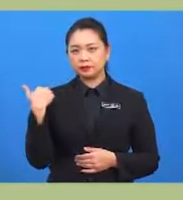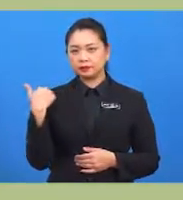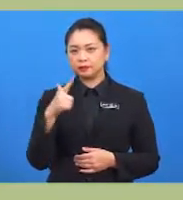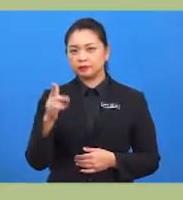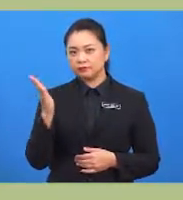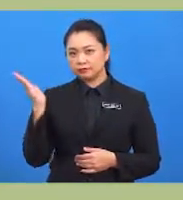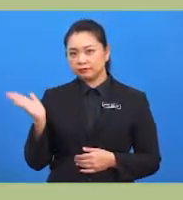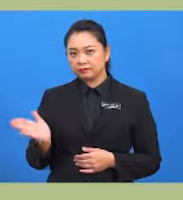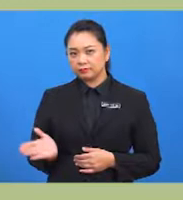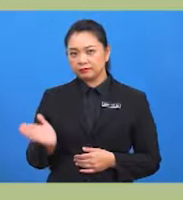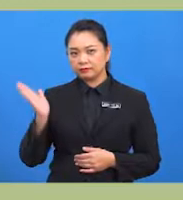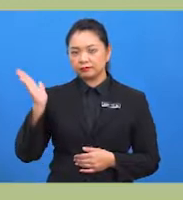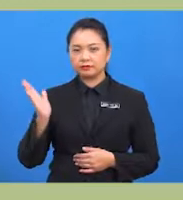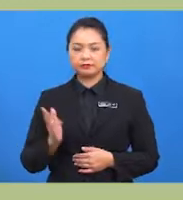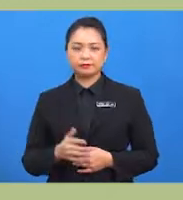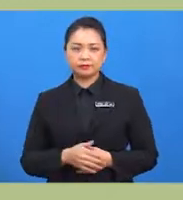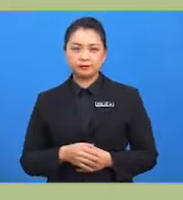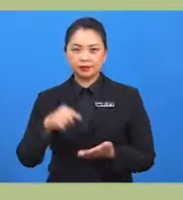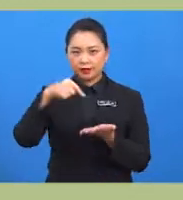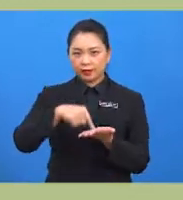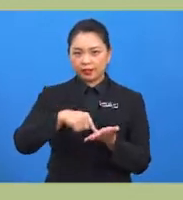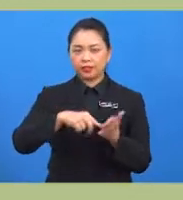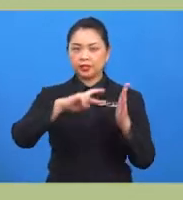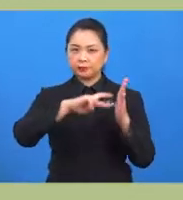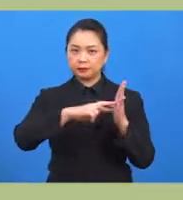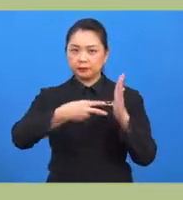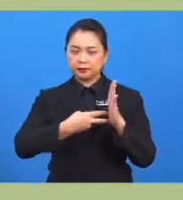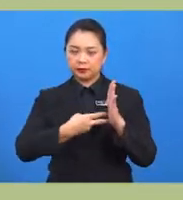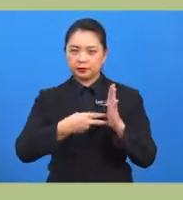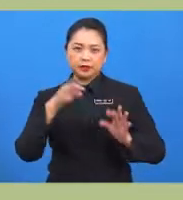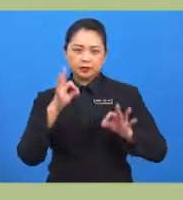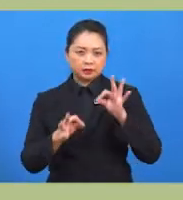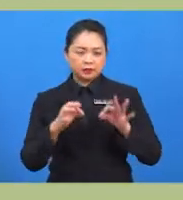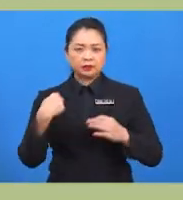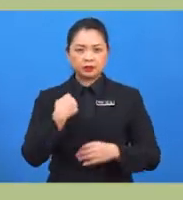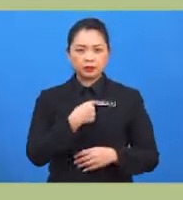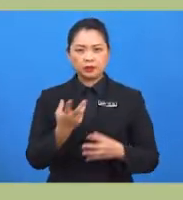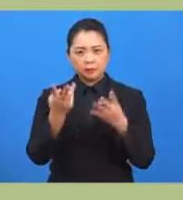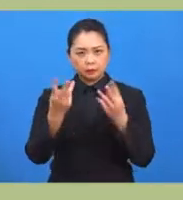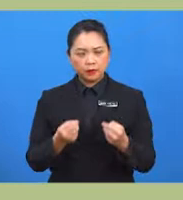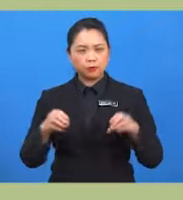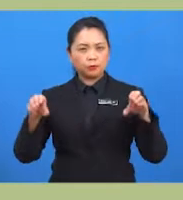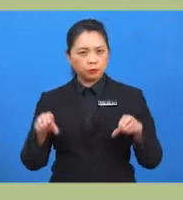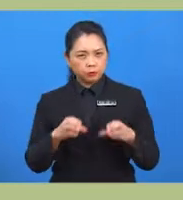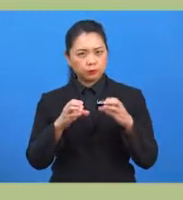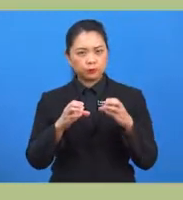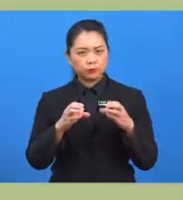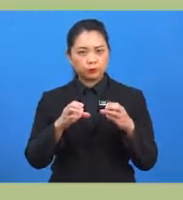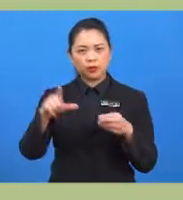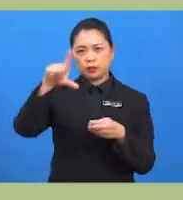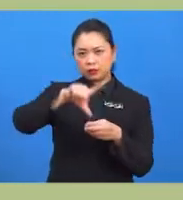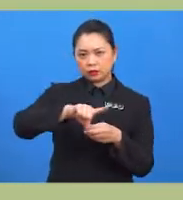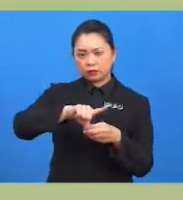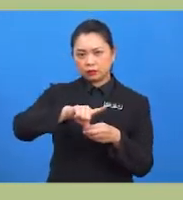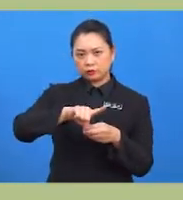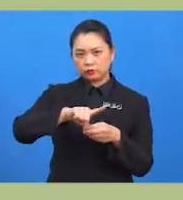bermohon hal ini bermakna Jika kita ingin menyedihkan larutan Natrium karbonat dengan